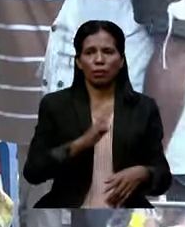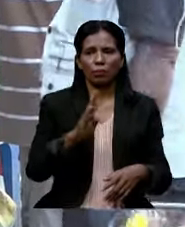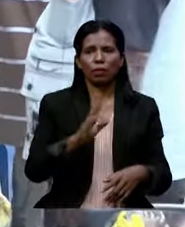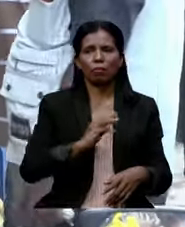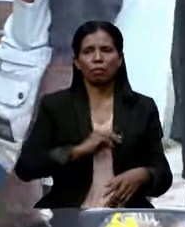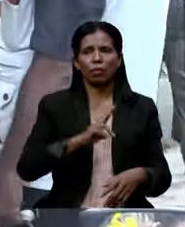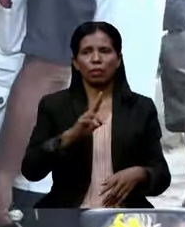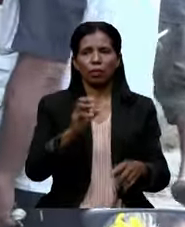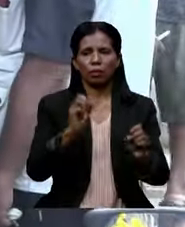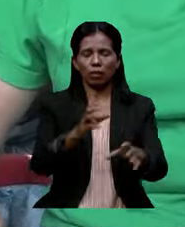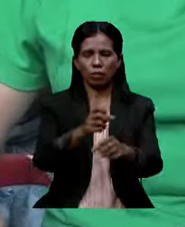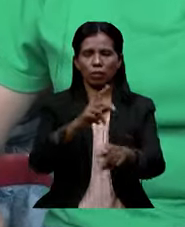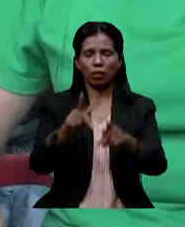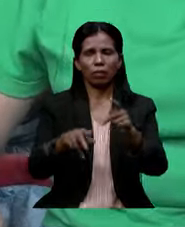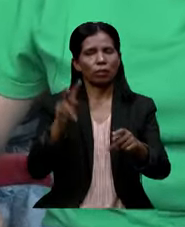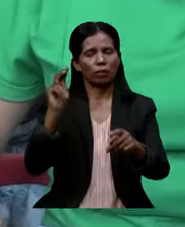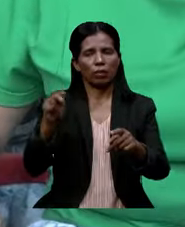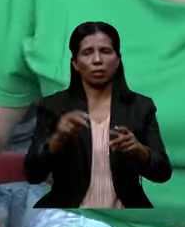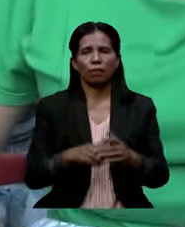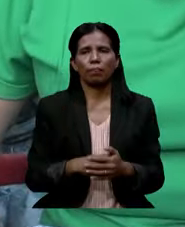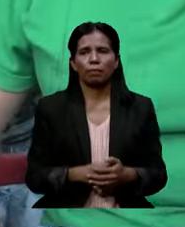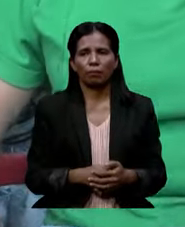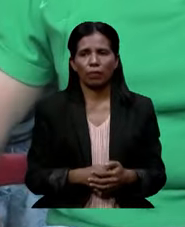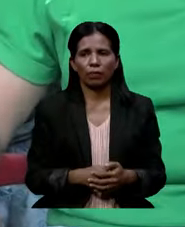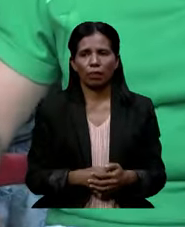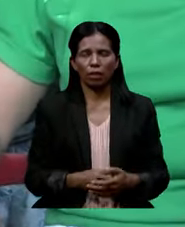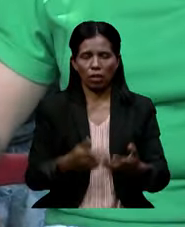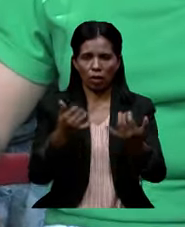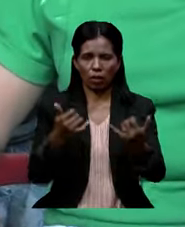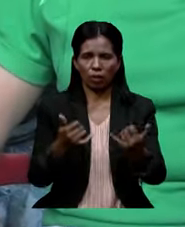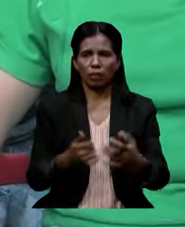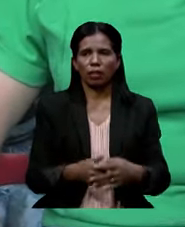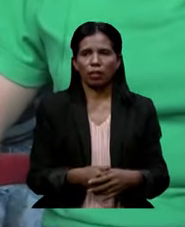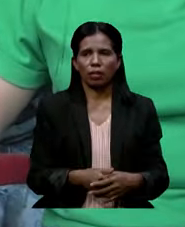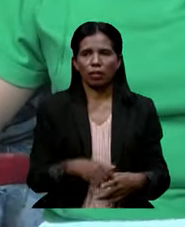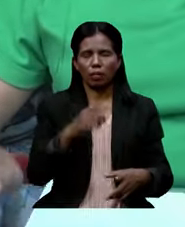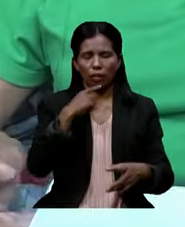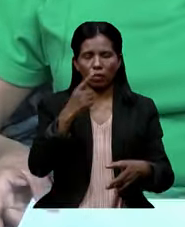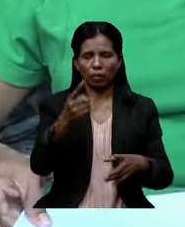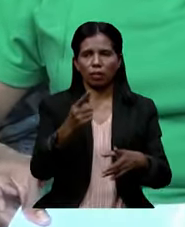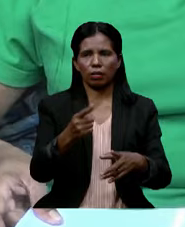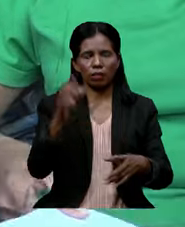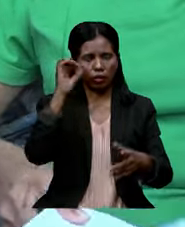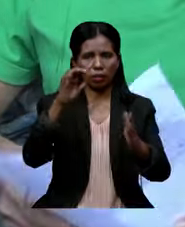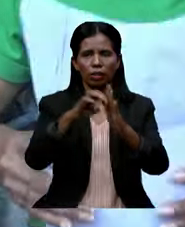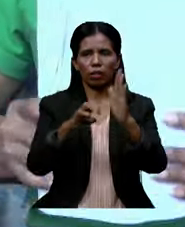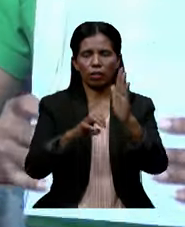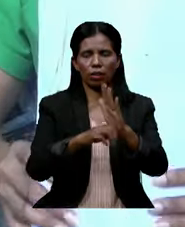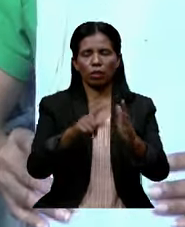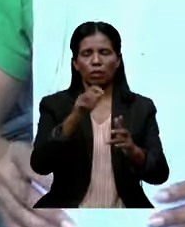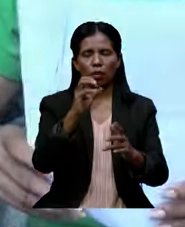pele simutan sir ne hirak ne bakalai. Tamba kwaje agora dadau temin kata fenda rau ka sekretari star toko ni